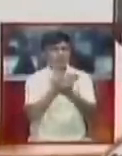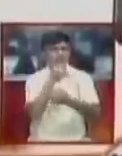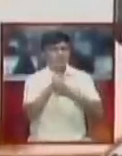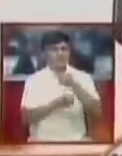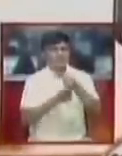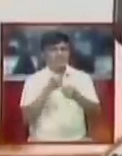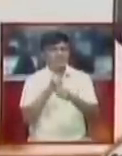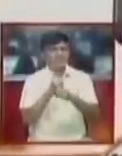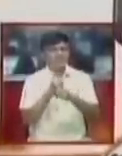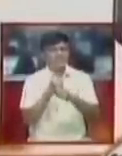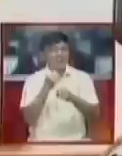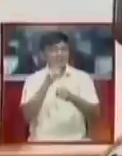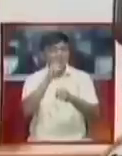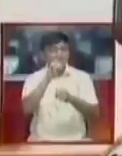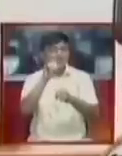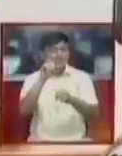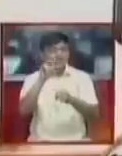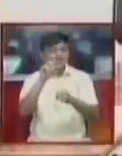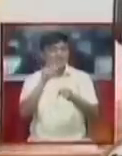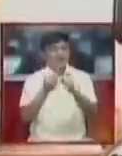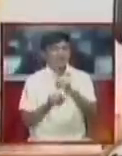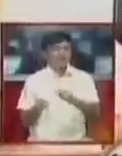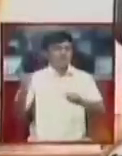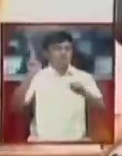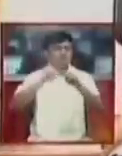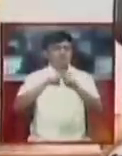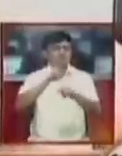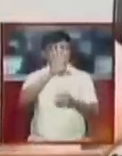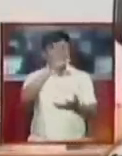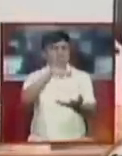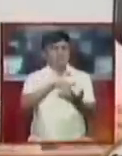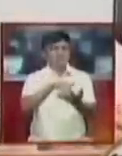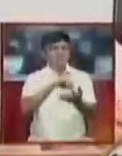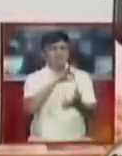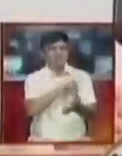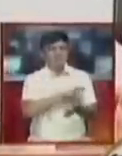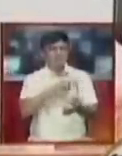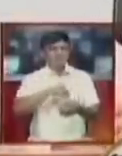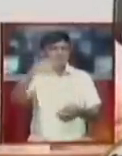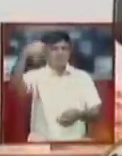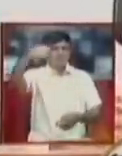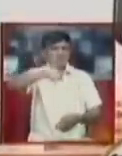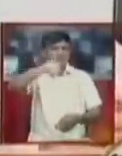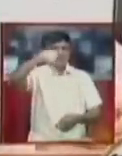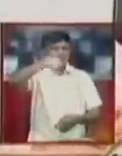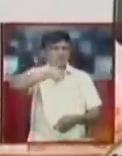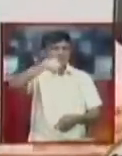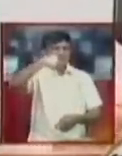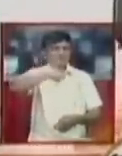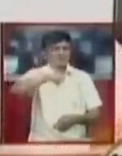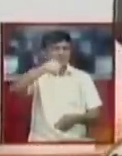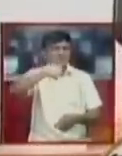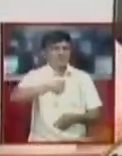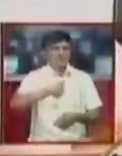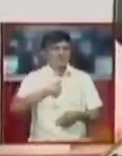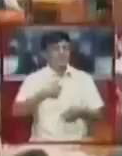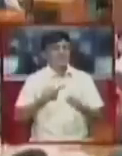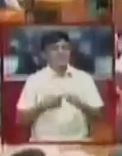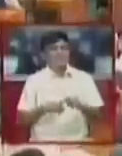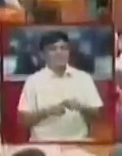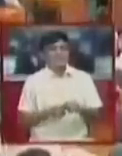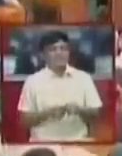na bababa sa 5,000 piso ang matatanggap ng buwanang pensyon ng ating old age and disability